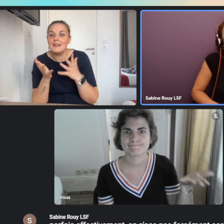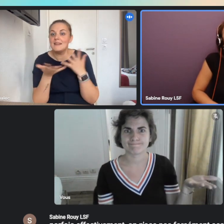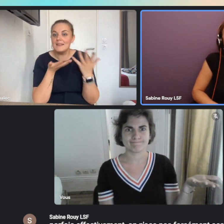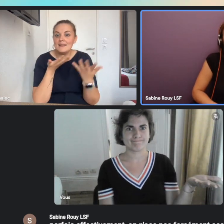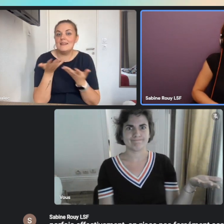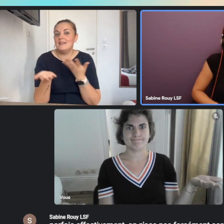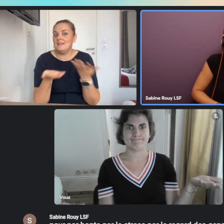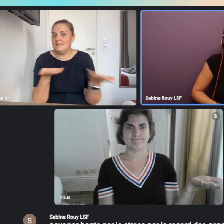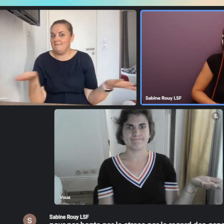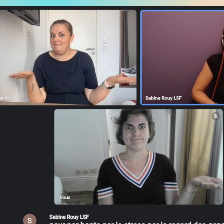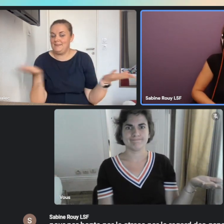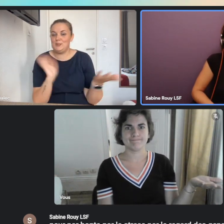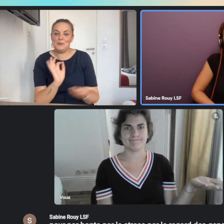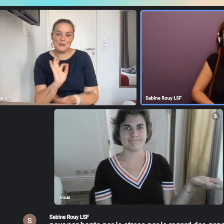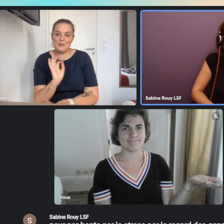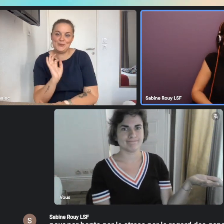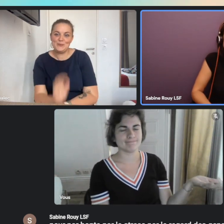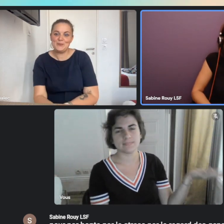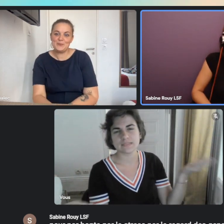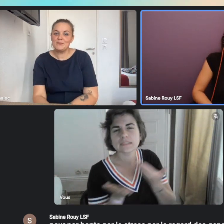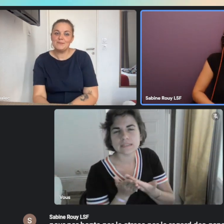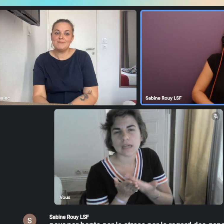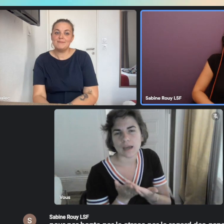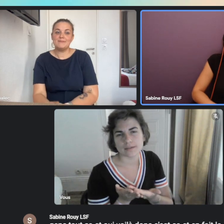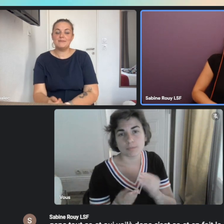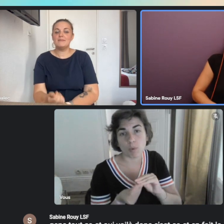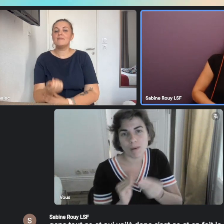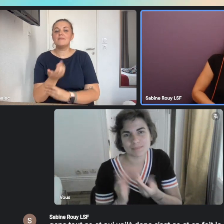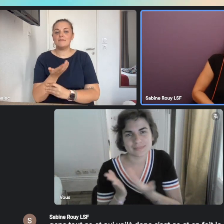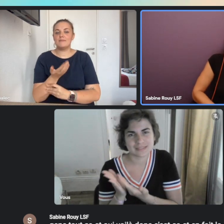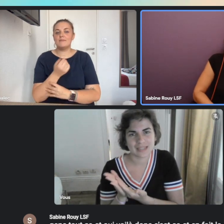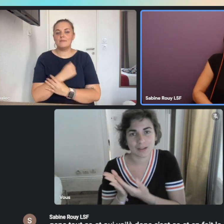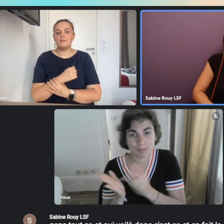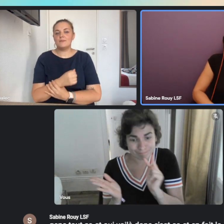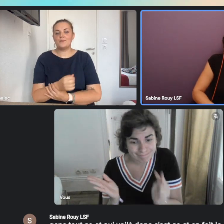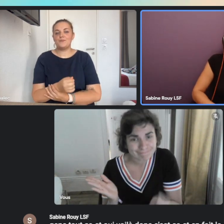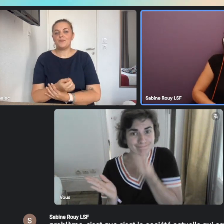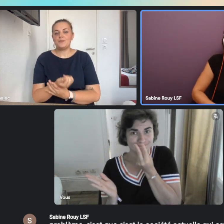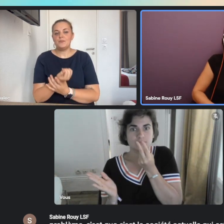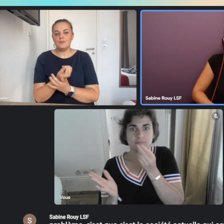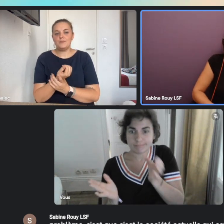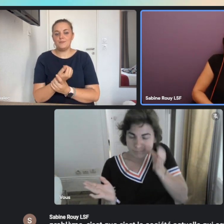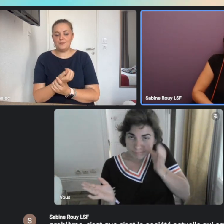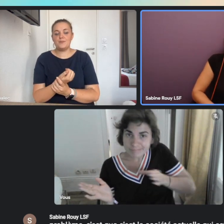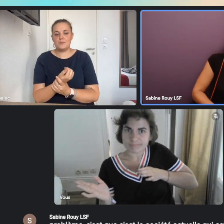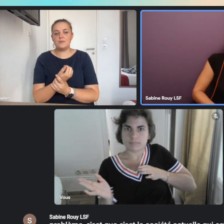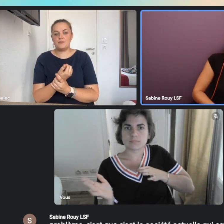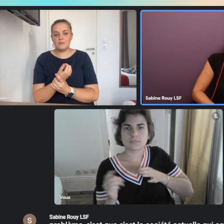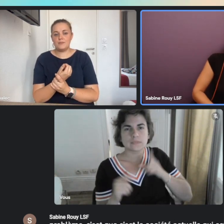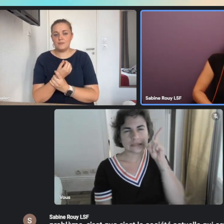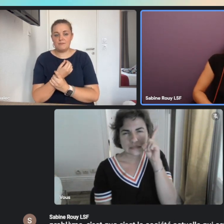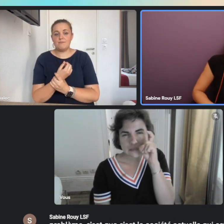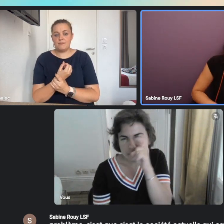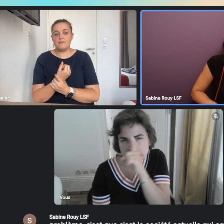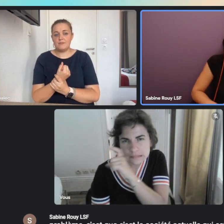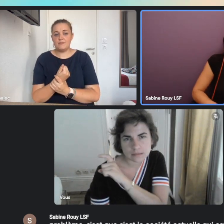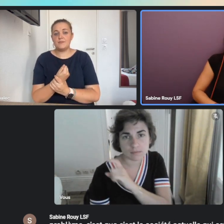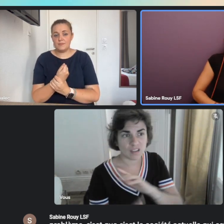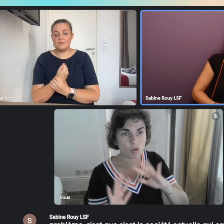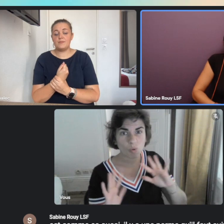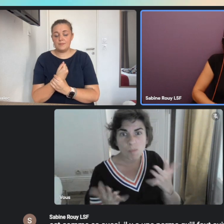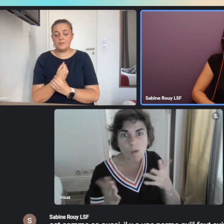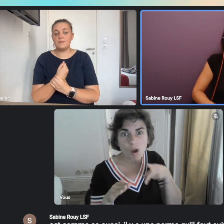a inventé cette norme, pardon, oui, qui décide justement de cette norme? C'est ça le problème qu'on a, et du coup, le fait de